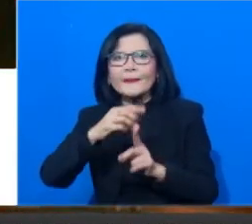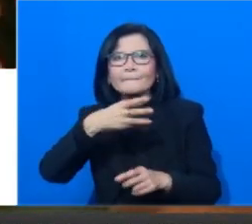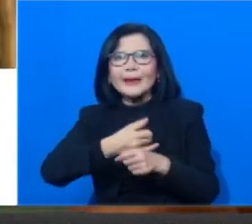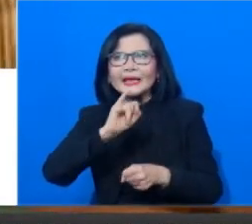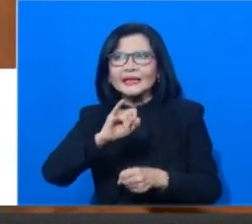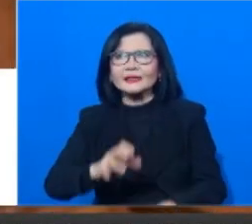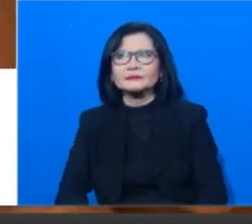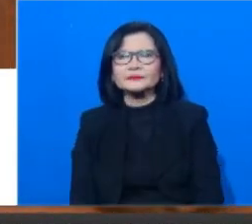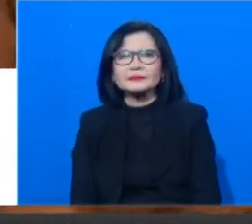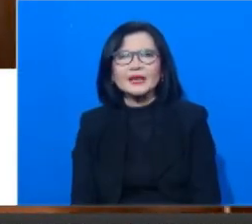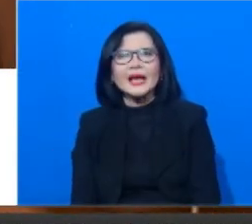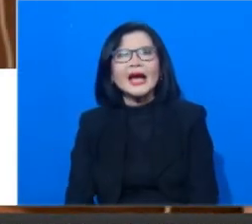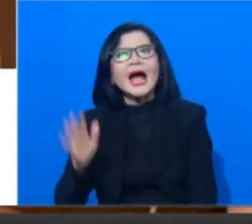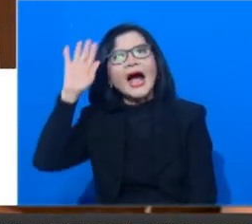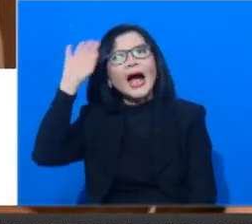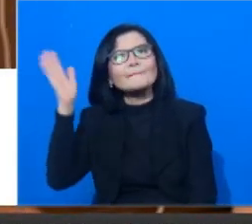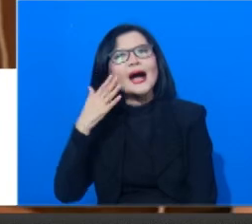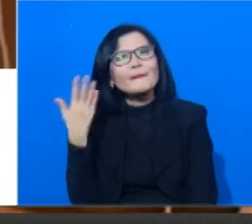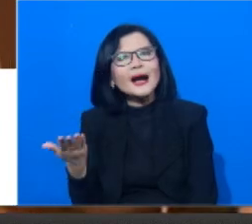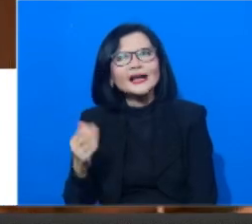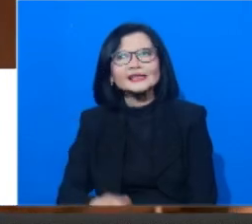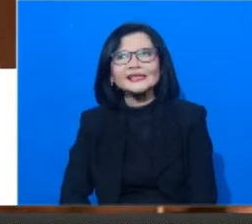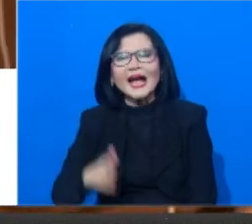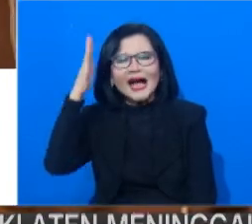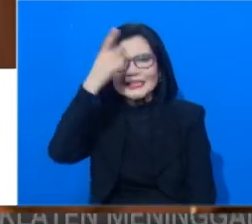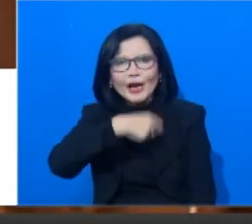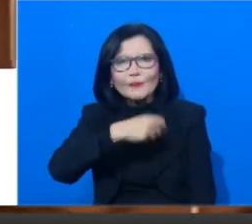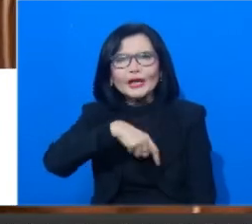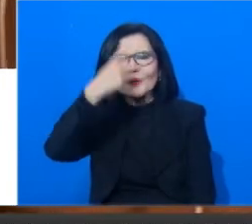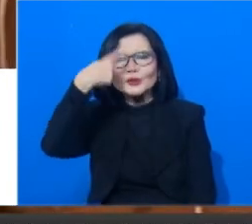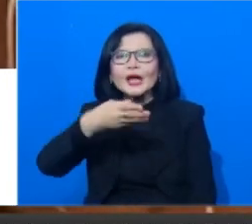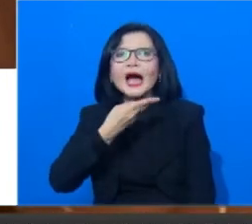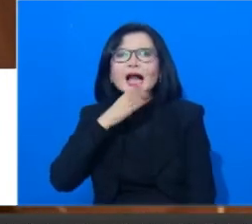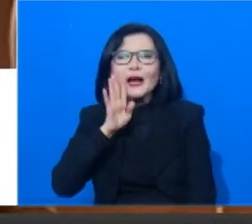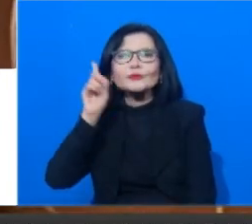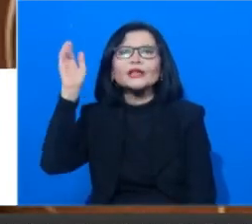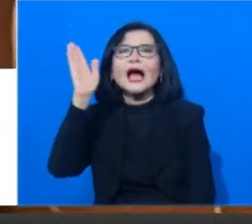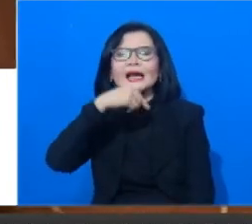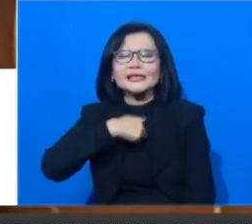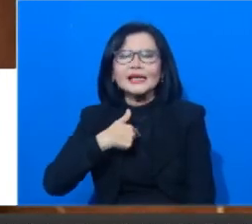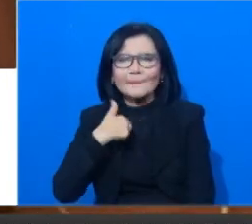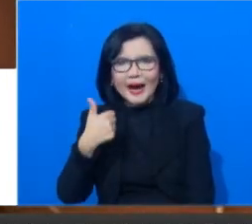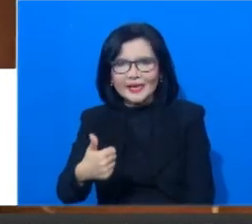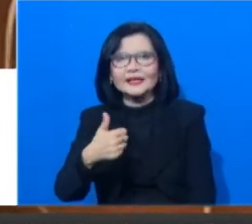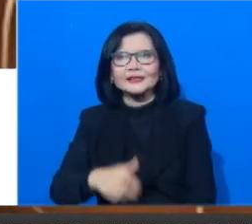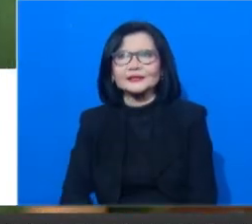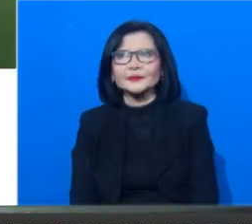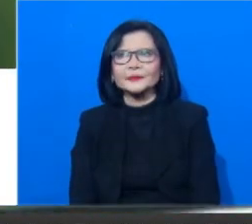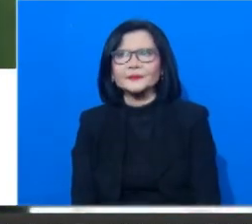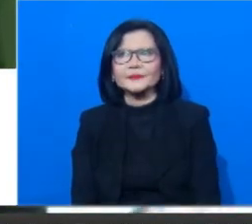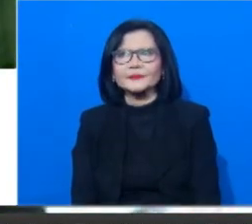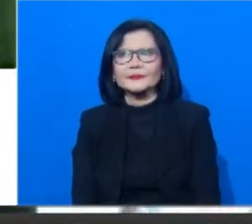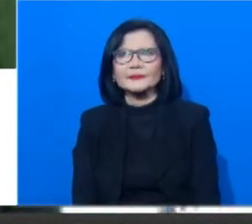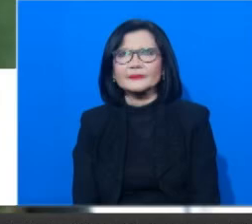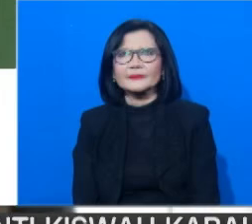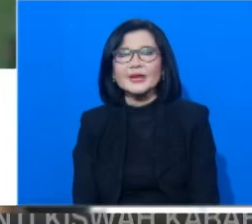pegi Apa kabar hari ini asalamualaikum warahmatullahi wabarakatuh alhamdulillah kabar ini saya hari ini Baik baik ya Mas baik alhamdulillah